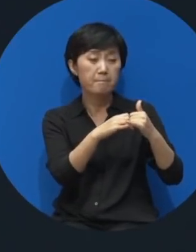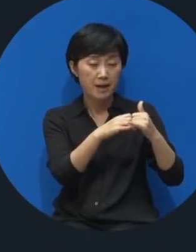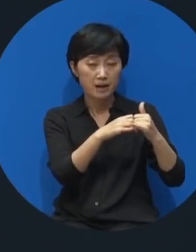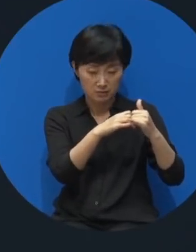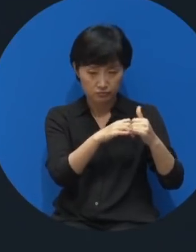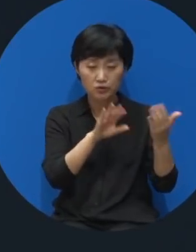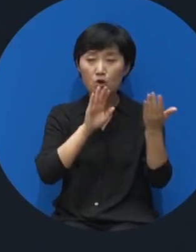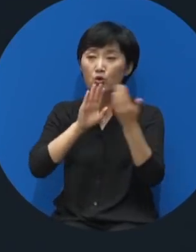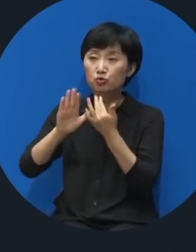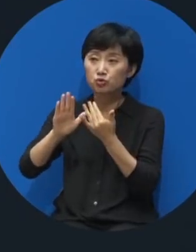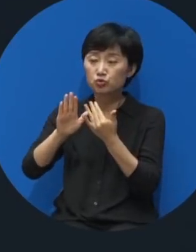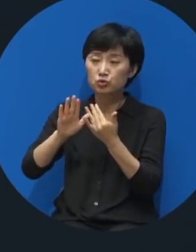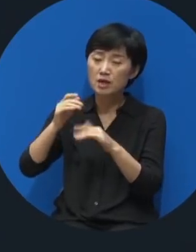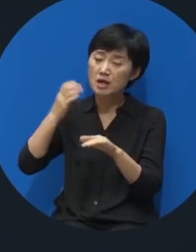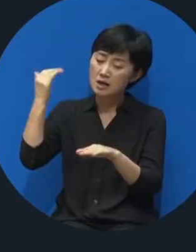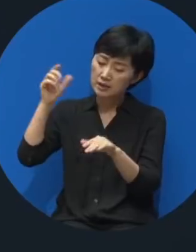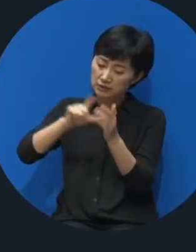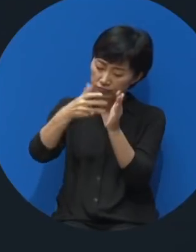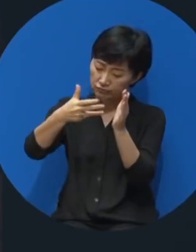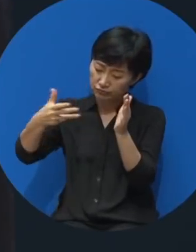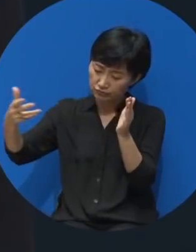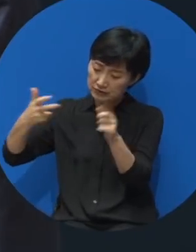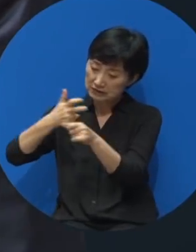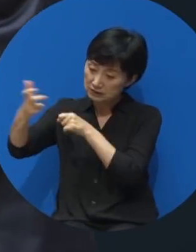급속도로 봐요.